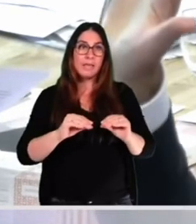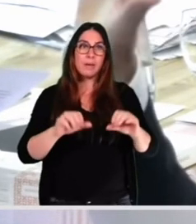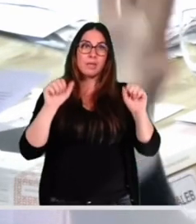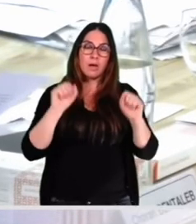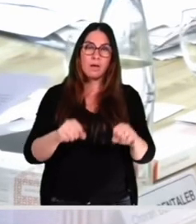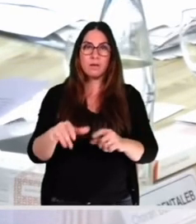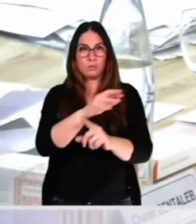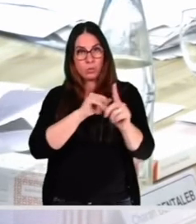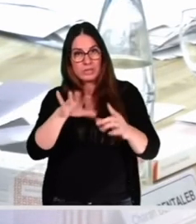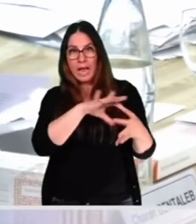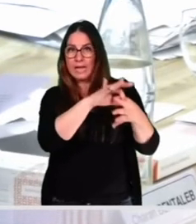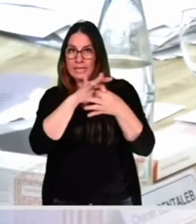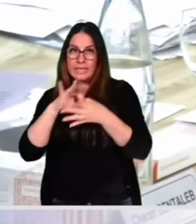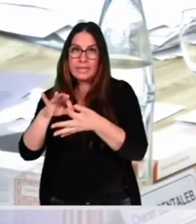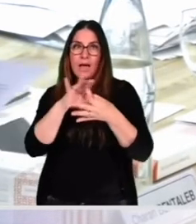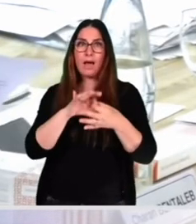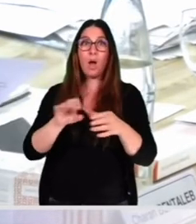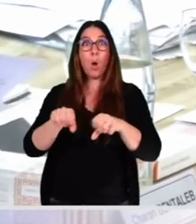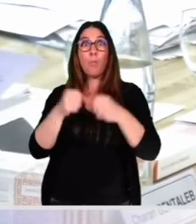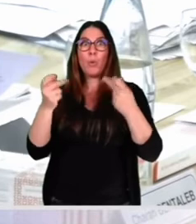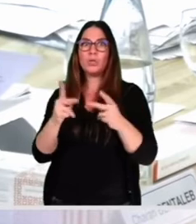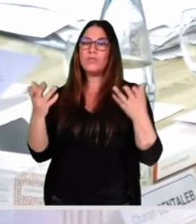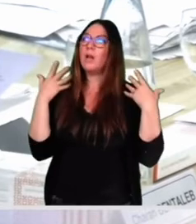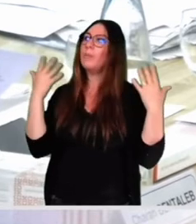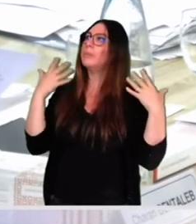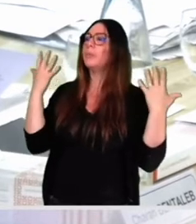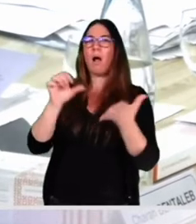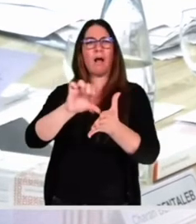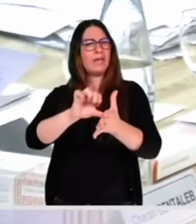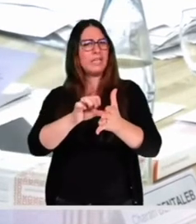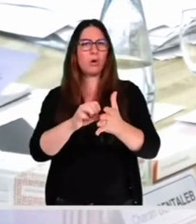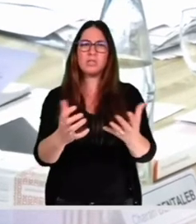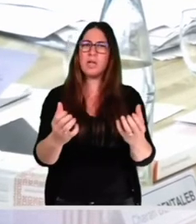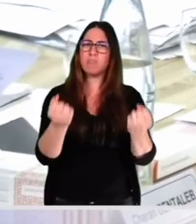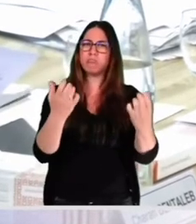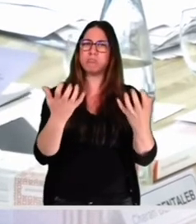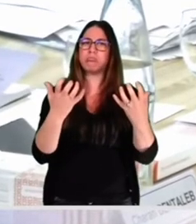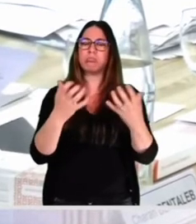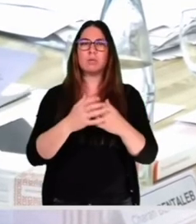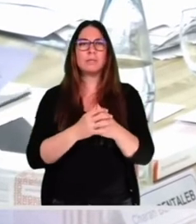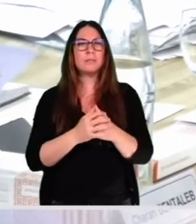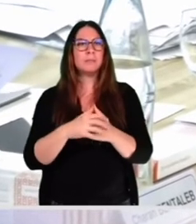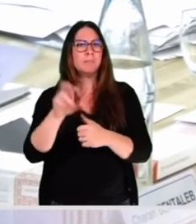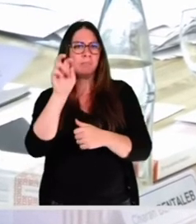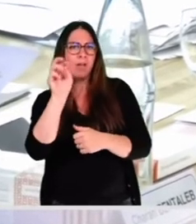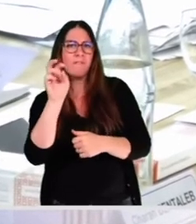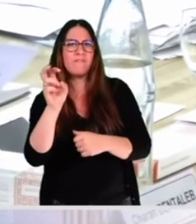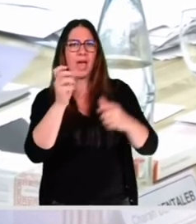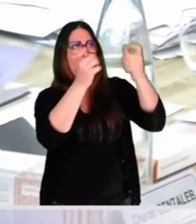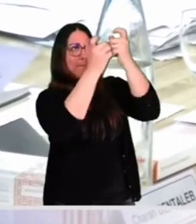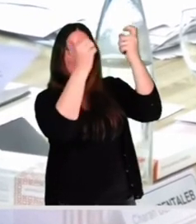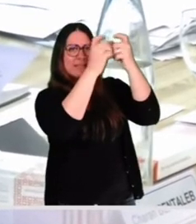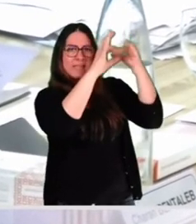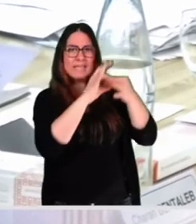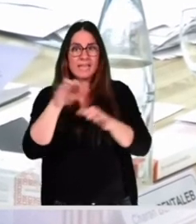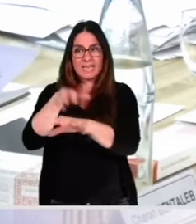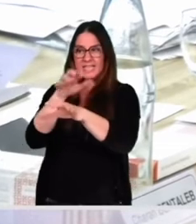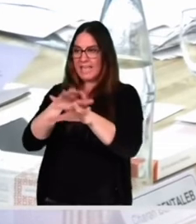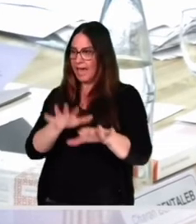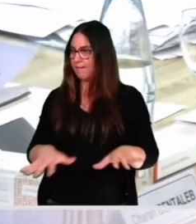lien social, offrir une pause urbaine et renforcer l'identité du quartier. Un espace vert continu, connecté à la Bastille et à l'Isère, ferait